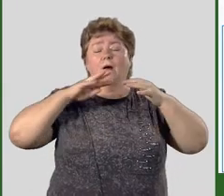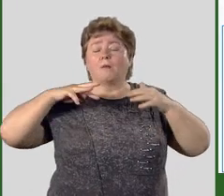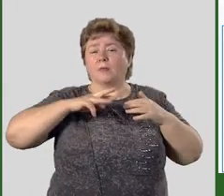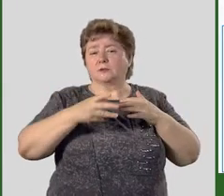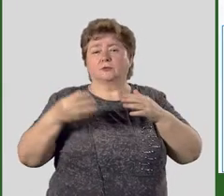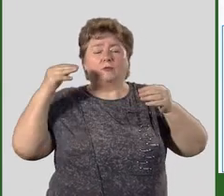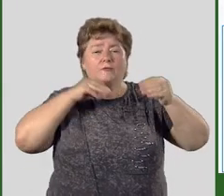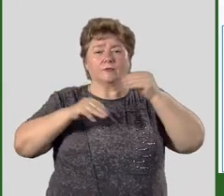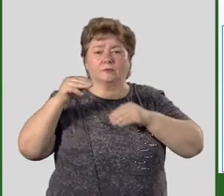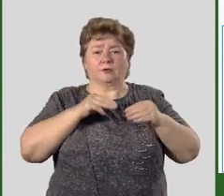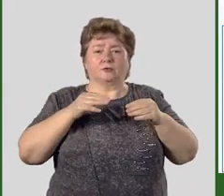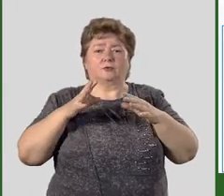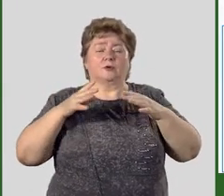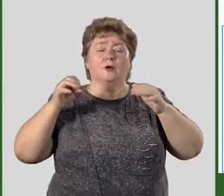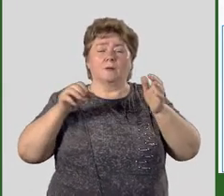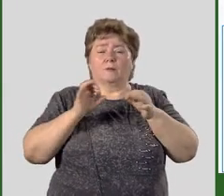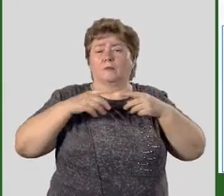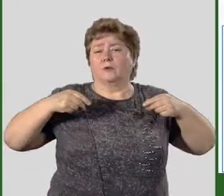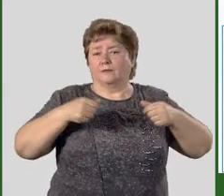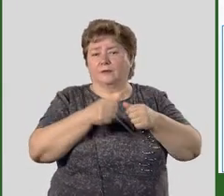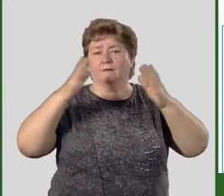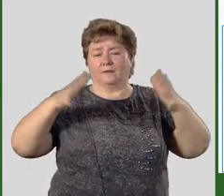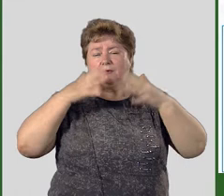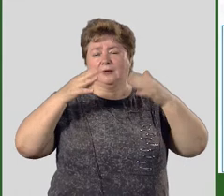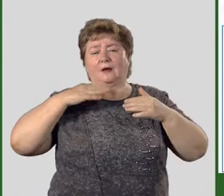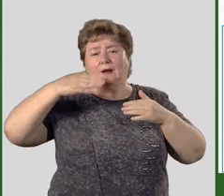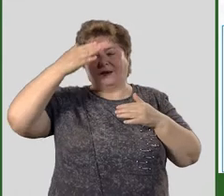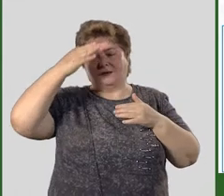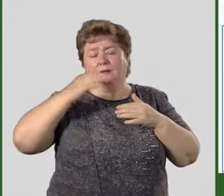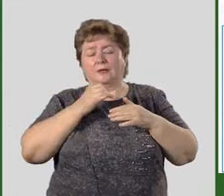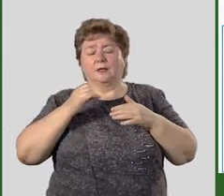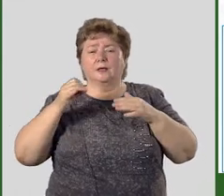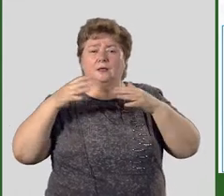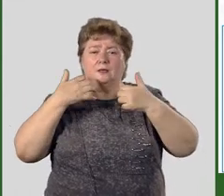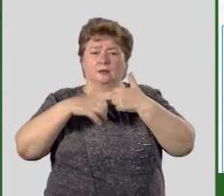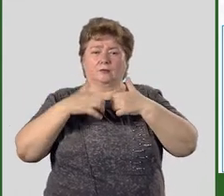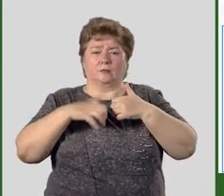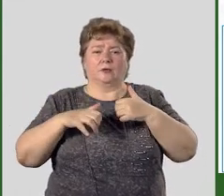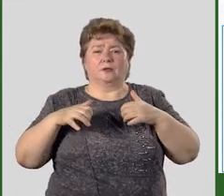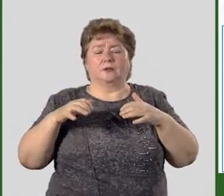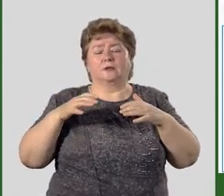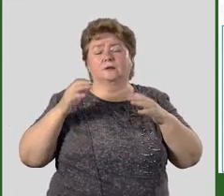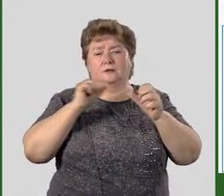Он формируется под влиянием тропических воздушных масс летом и умеренных зимой.